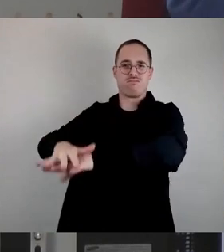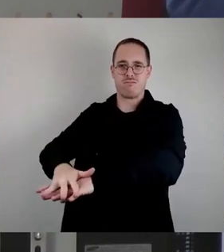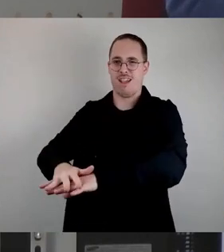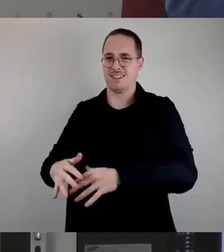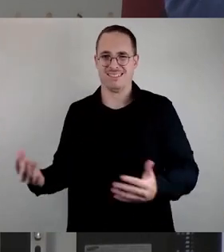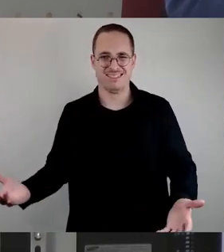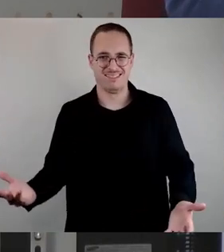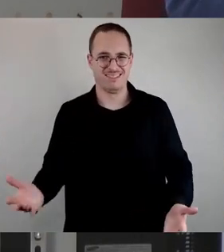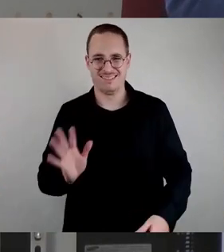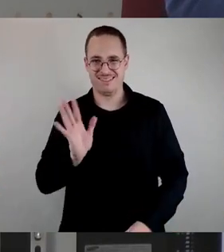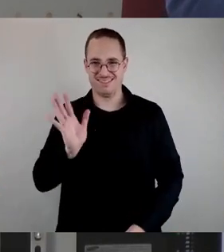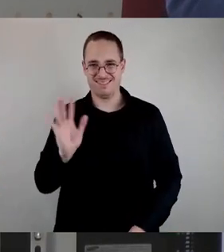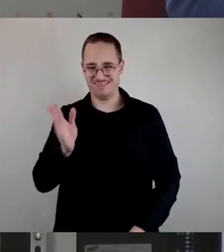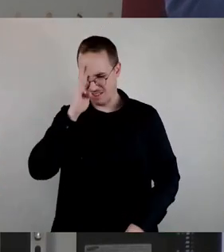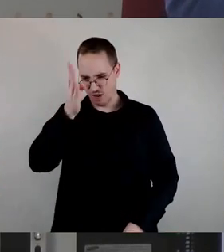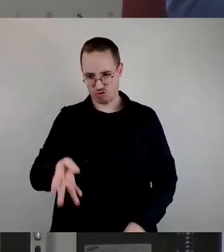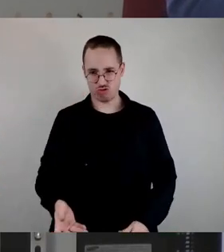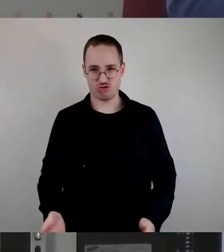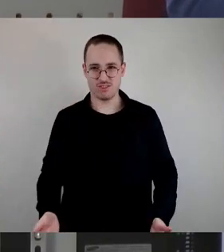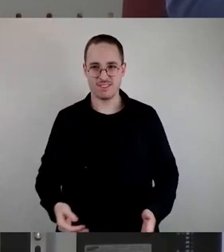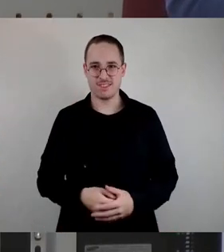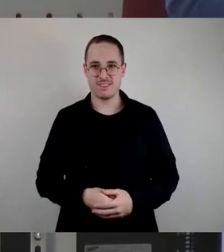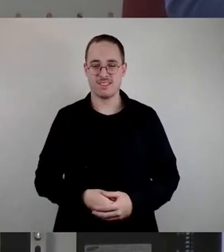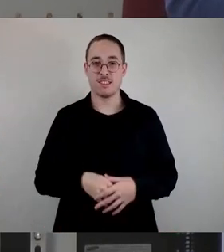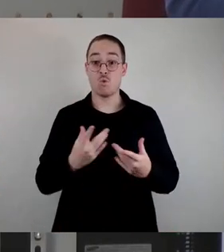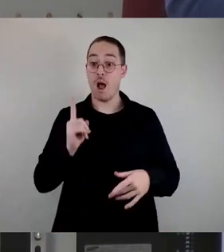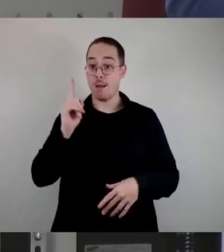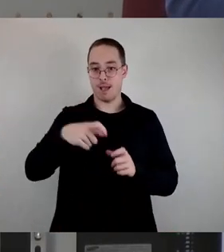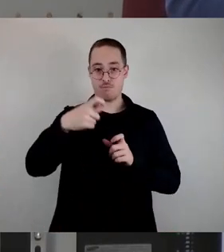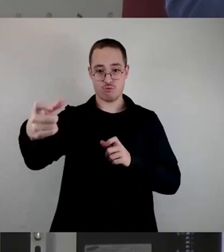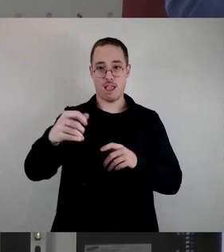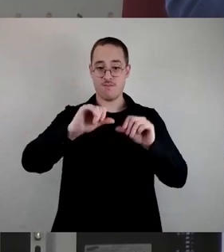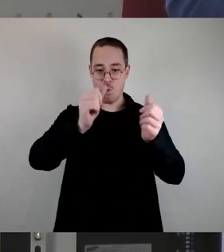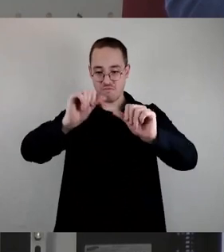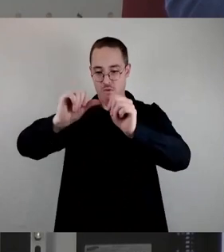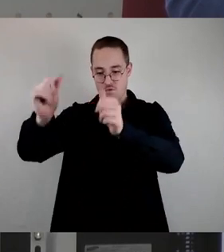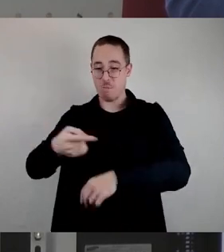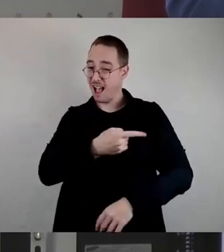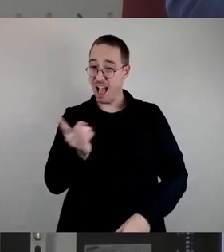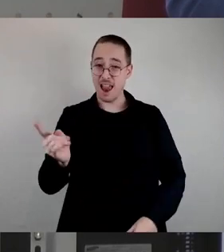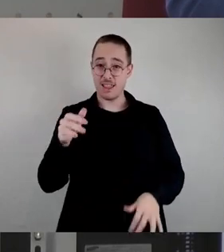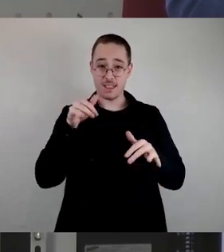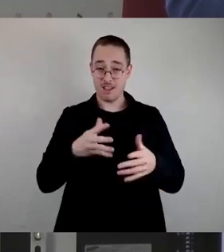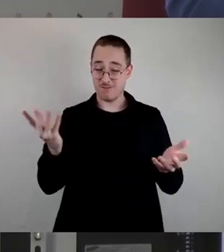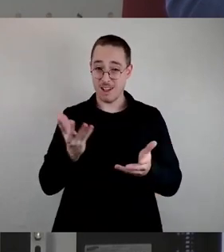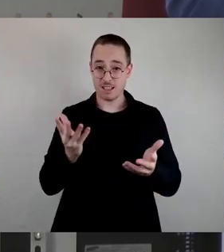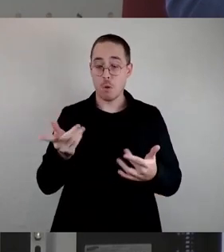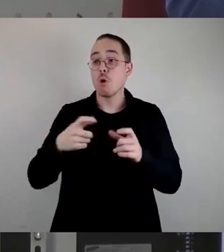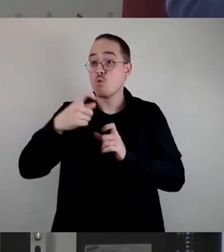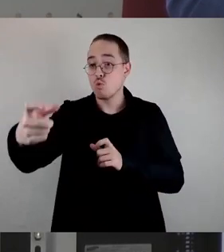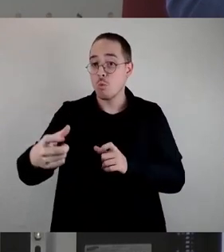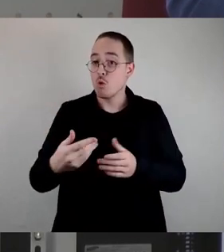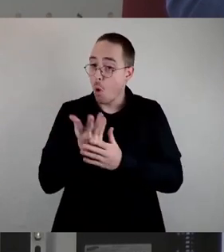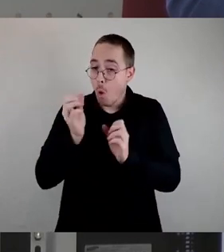Der entscheidende Unterschied, alle diese Brückenvarianten, frühestens, ich habe nichts prinzipiell gegen neue Brücken, aber da reden wir